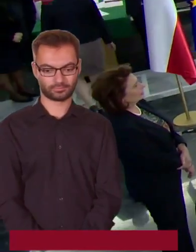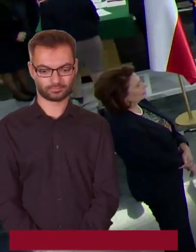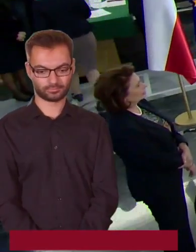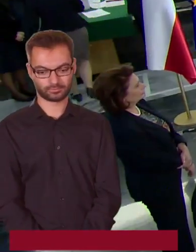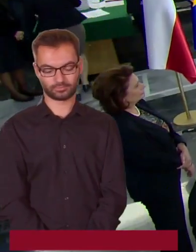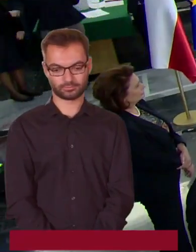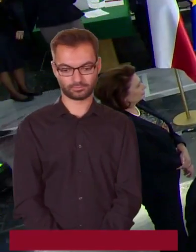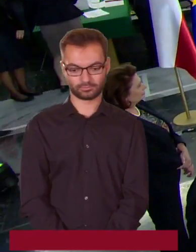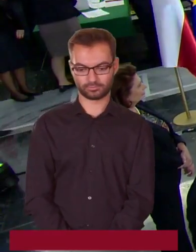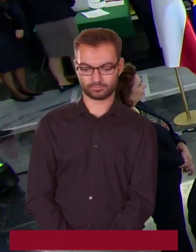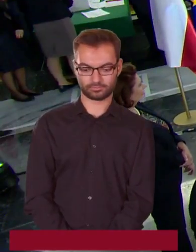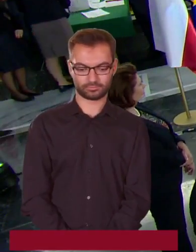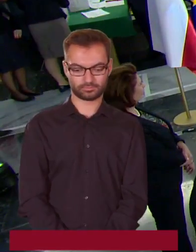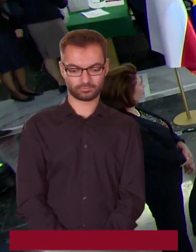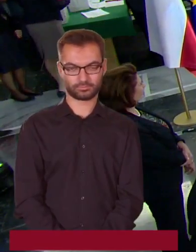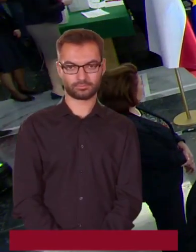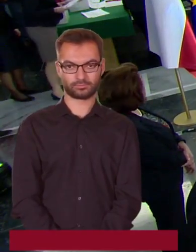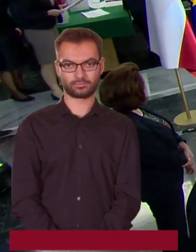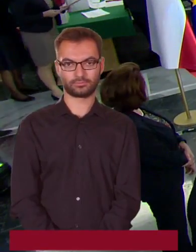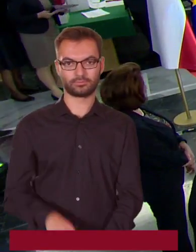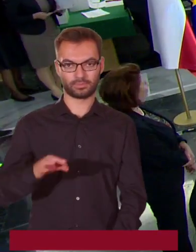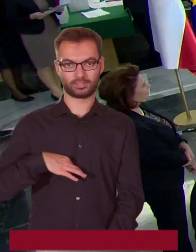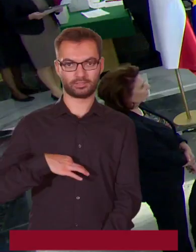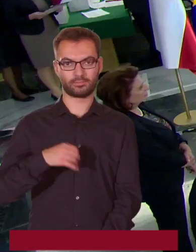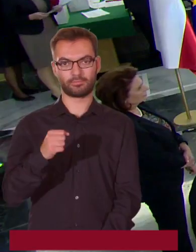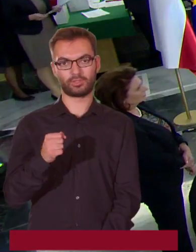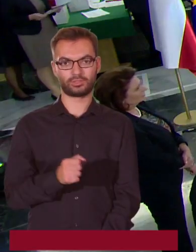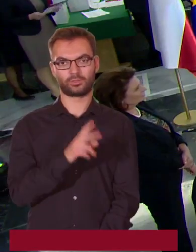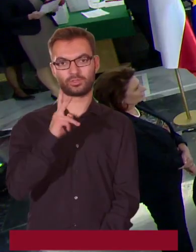Czy pani poseł Ewa Kopacz jest obecna na sali?